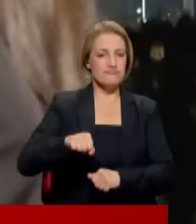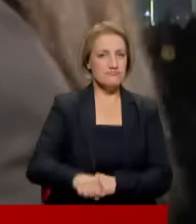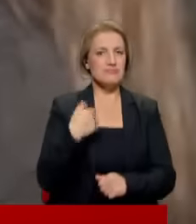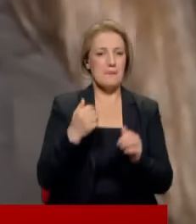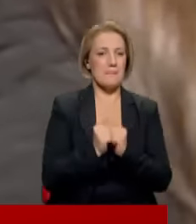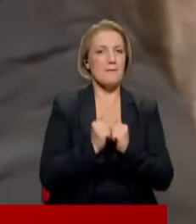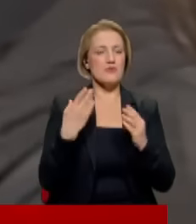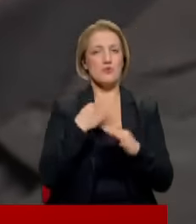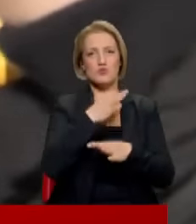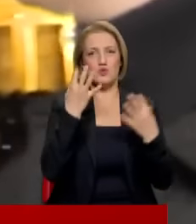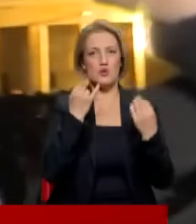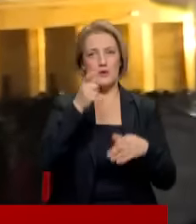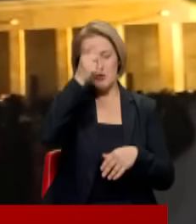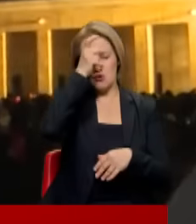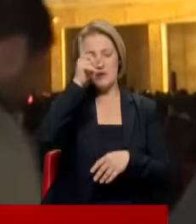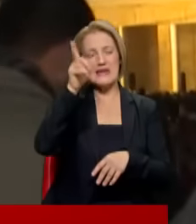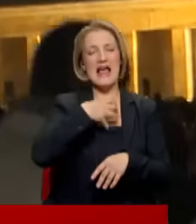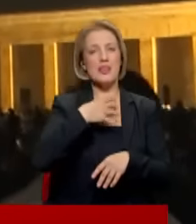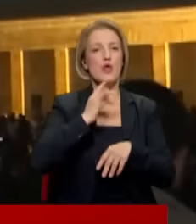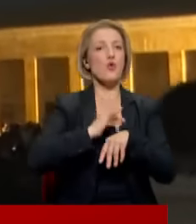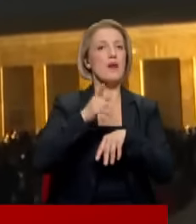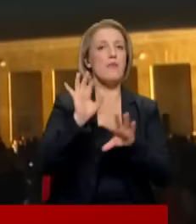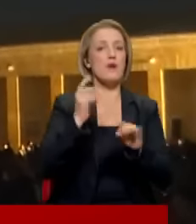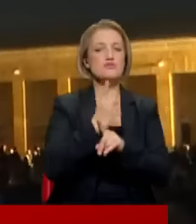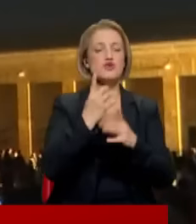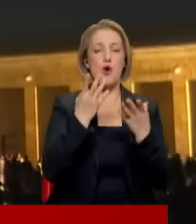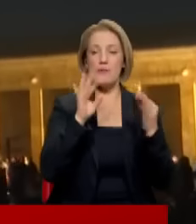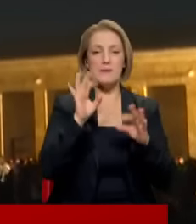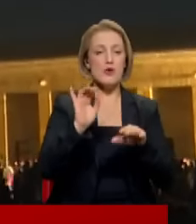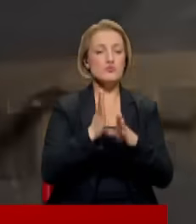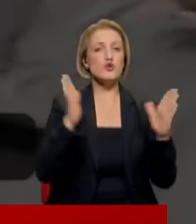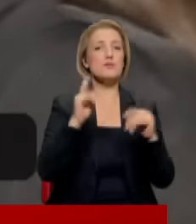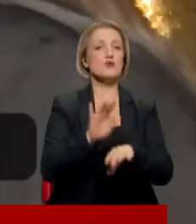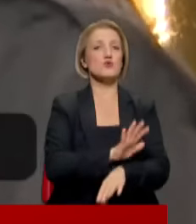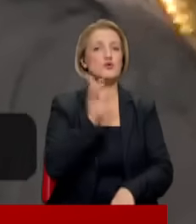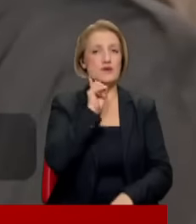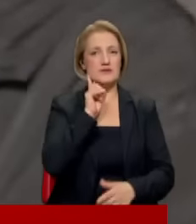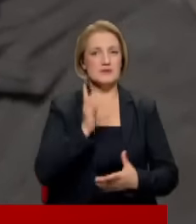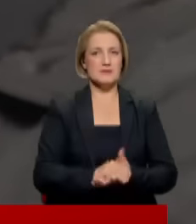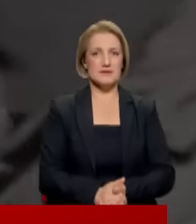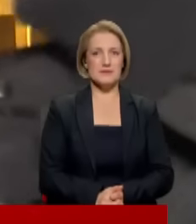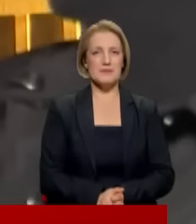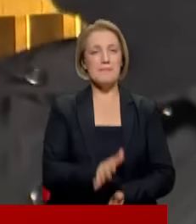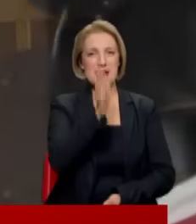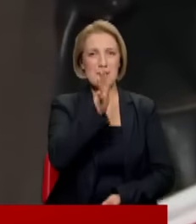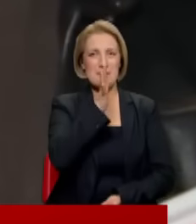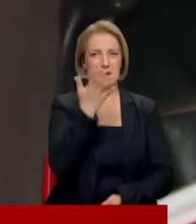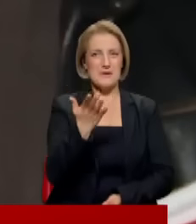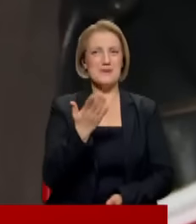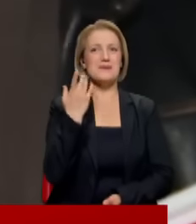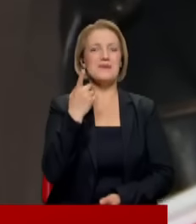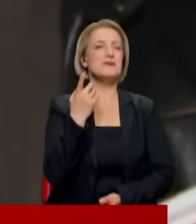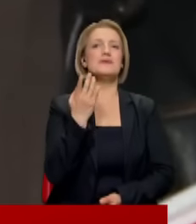mutlu oldu kendi ülkesinde böyle şeyler olmadığını ve burada büyük bir gurur yaşadığını söyledi atat Biliyorum biliyorum